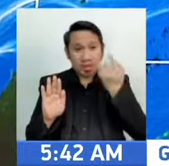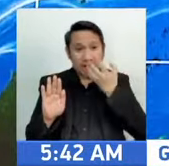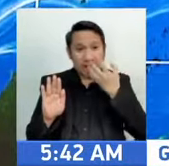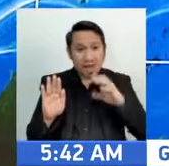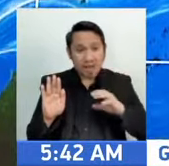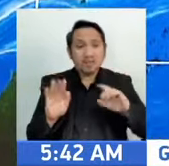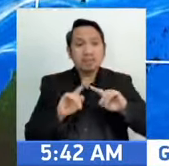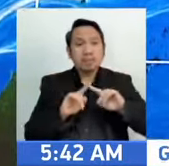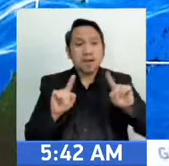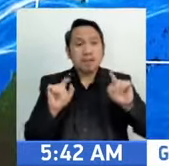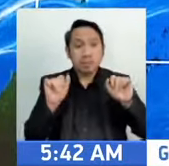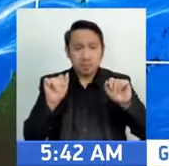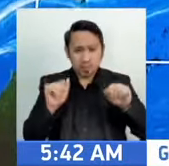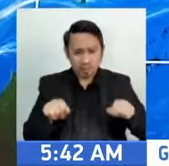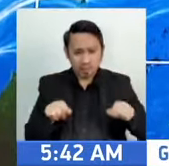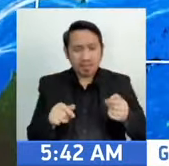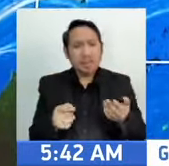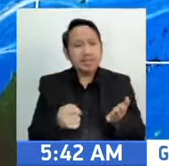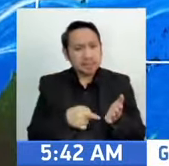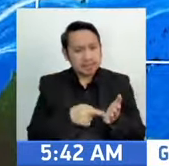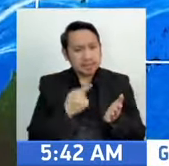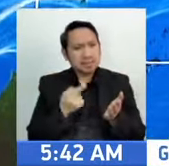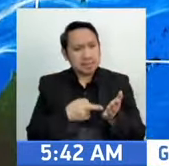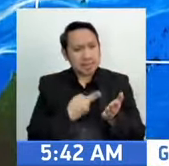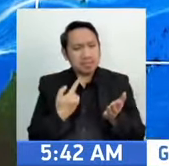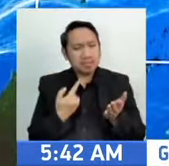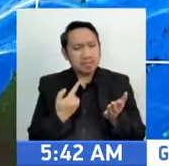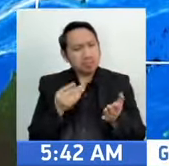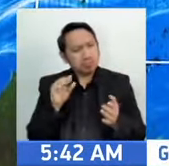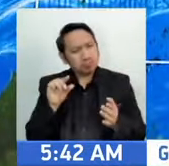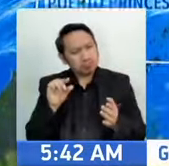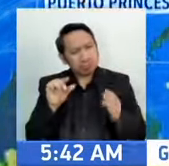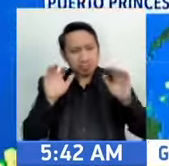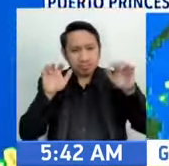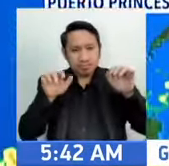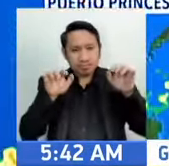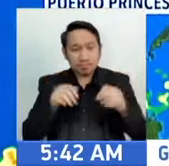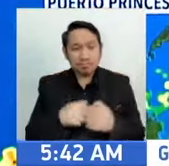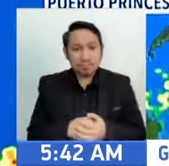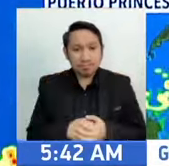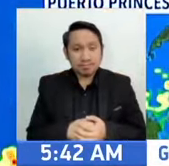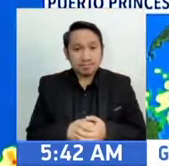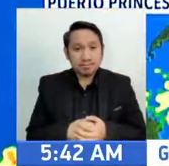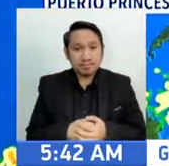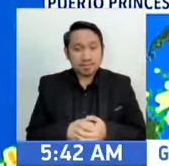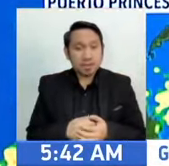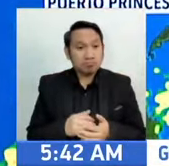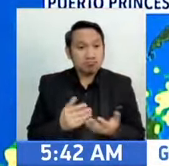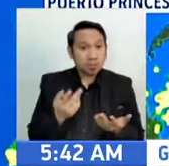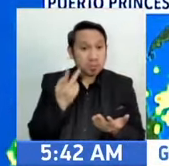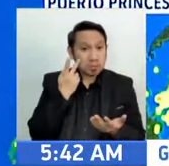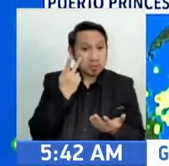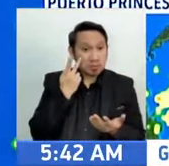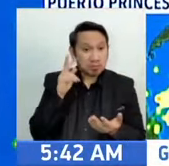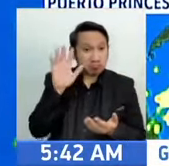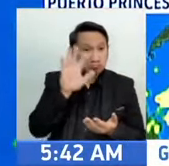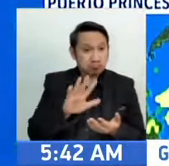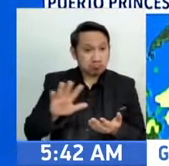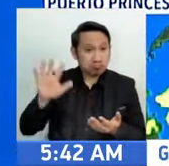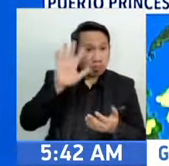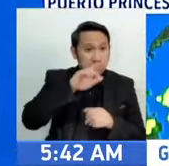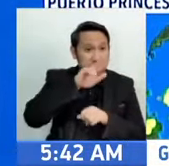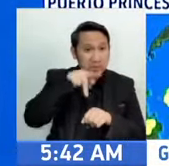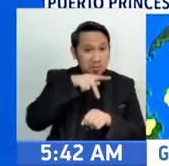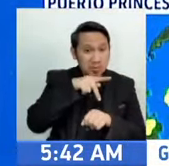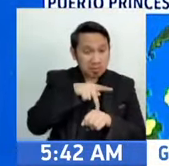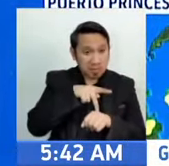mga panandilian at biglang ulan. Base sa rainfall forecast ng Metro Weather, halos buong bansa po, kasama dyan ang Metro Manila, ang makararanas muli